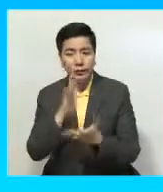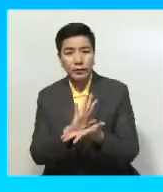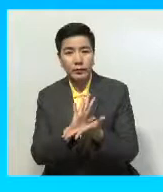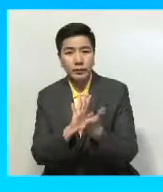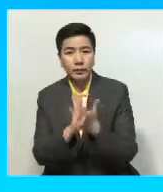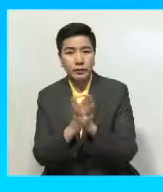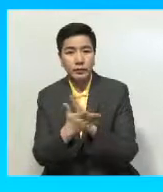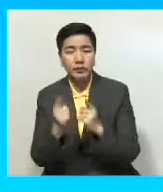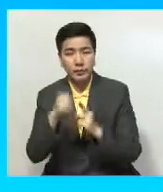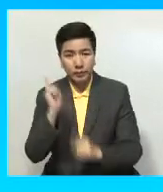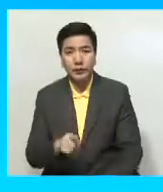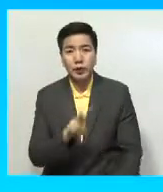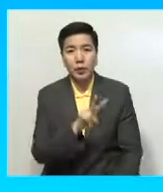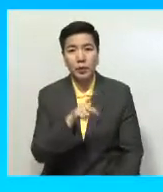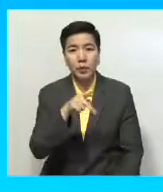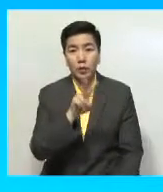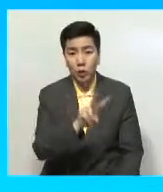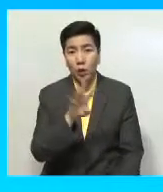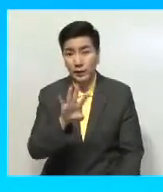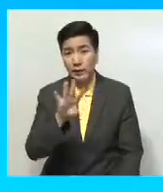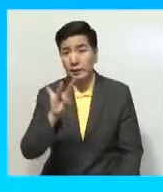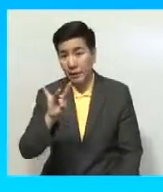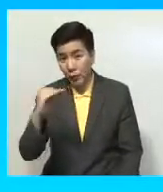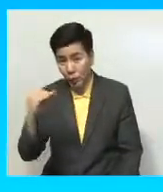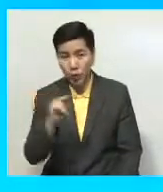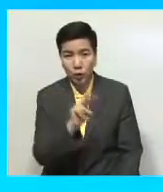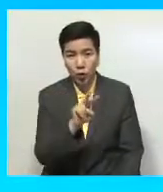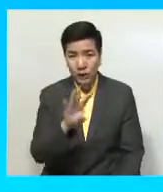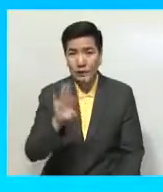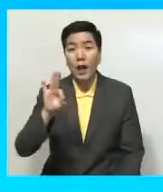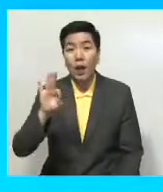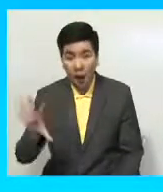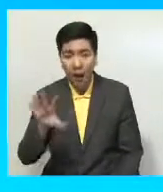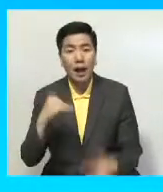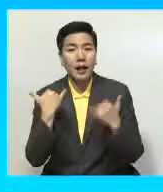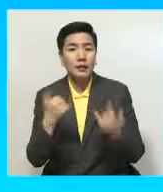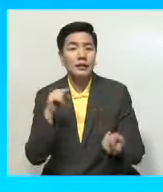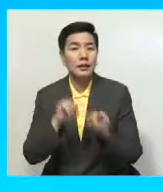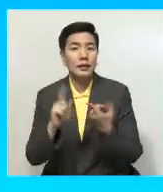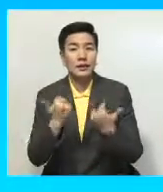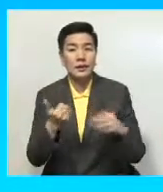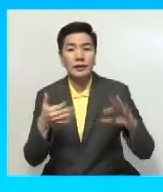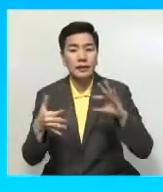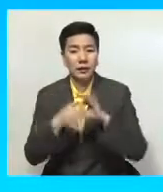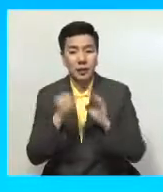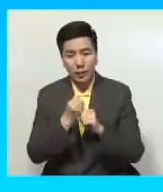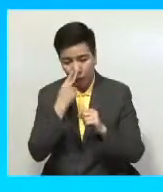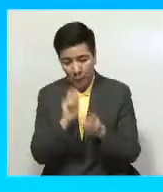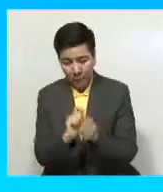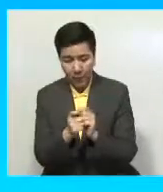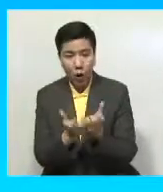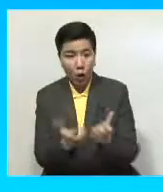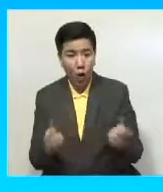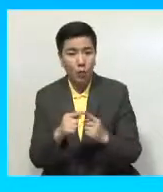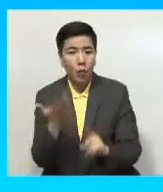คลื่นความถี่มาเป็น 2480 ถึง 2495 เมกะเฮิรตซ์นะคะซึ่งคุณถากรก็บอกว่าหลังจากมีการเปลี่ยนอุ